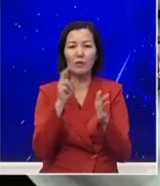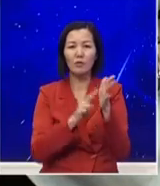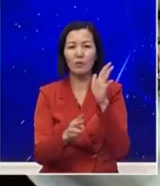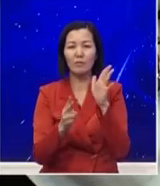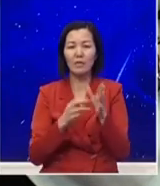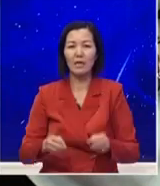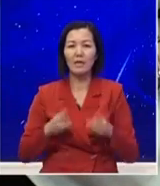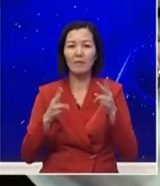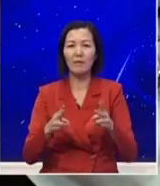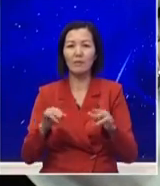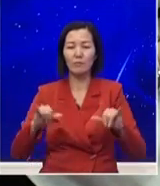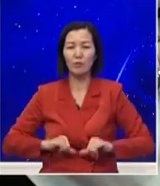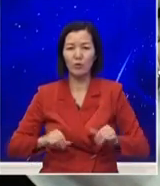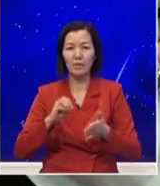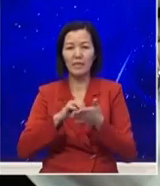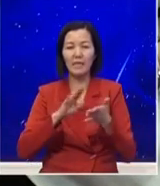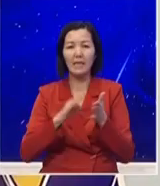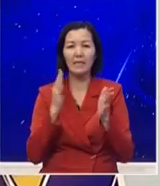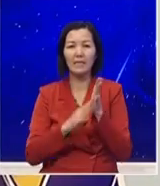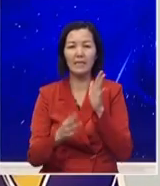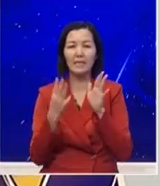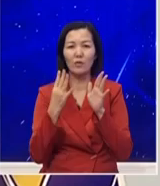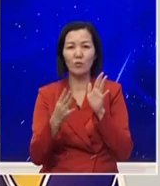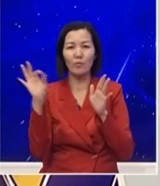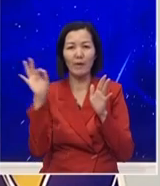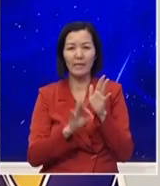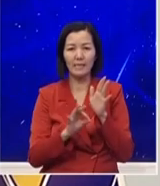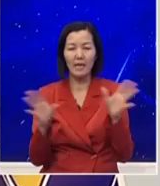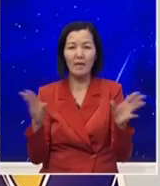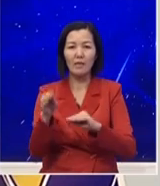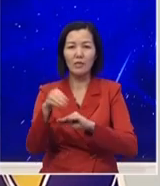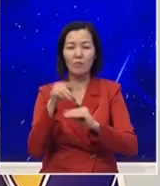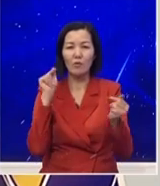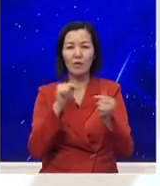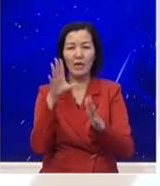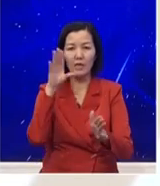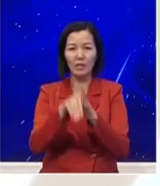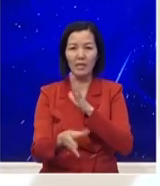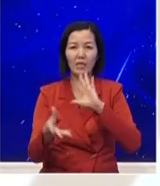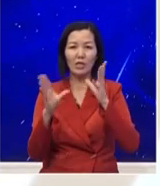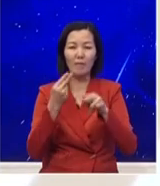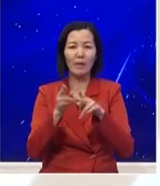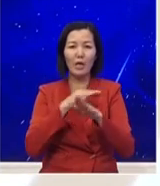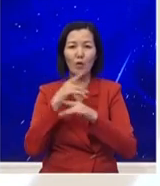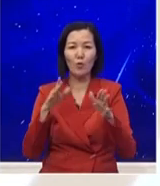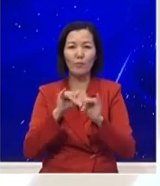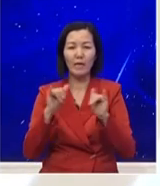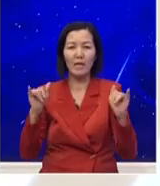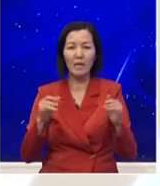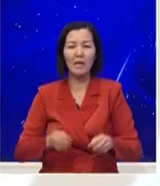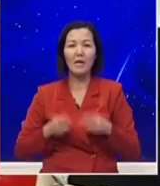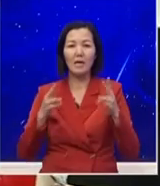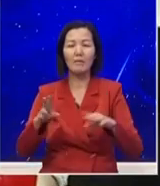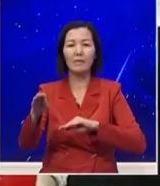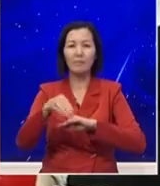қылмыстық құқық бұзушылық тіркелді. Оның 84%-дан астамы сыбайлас жемқорлыққа жатады. Жалпы ең көп таралған жемқорлық